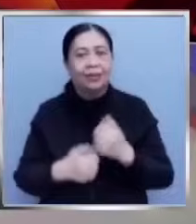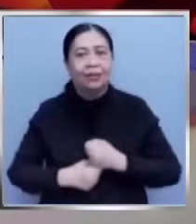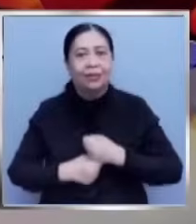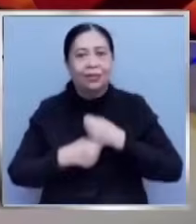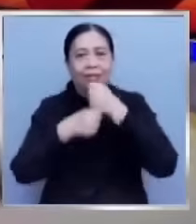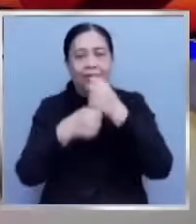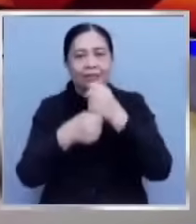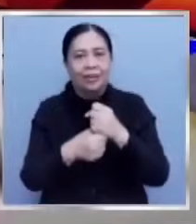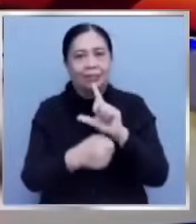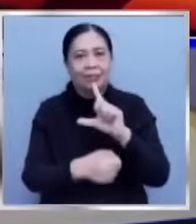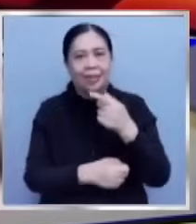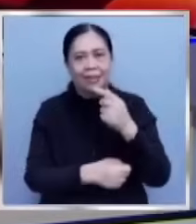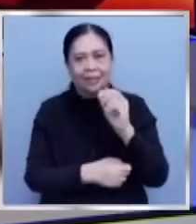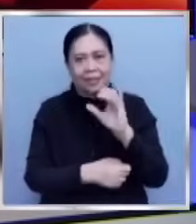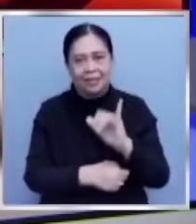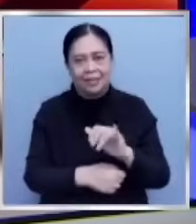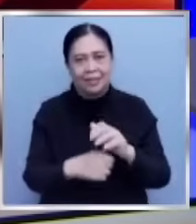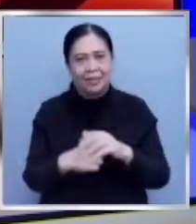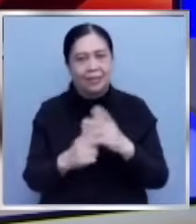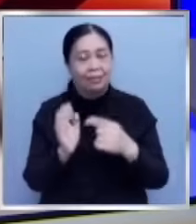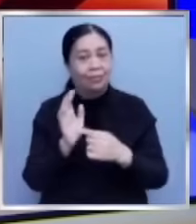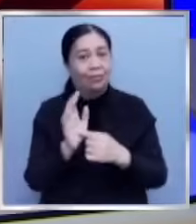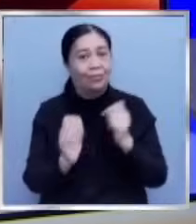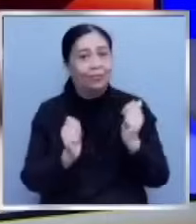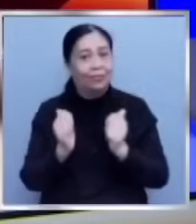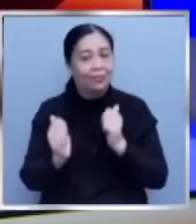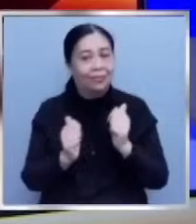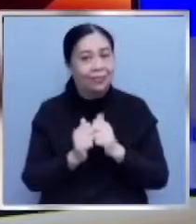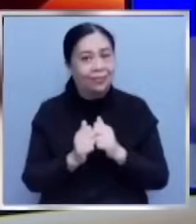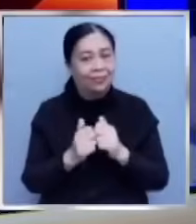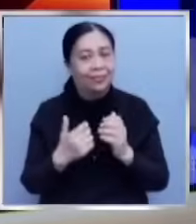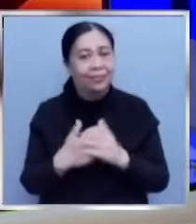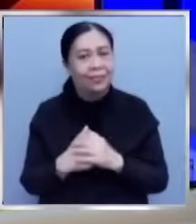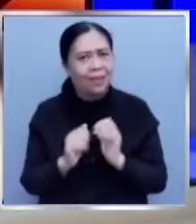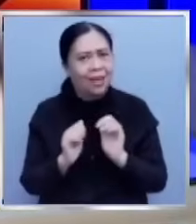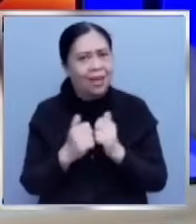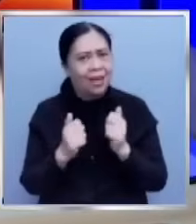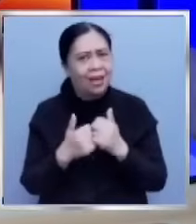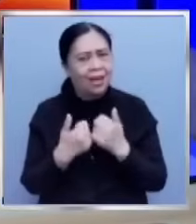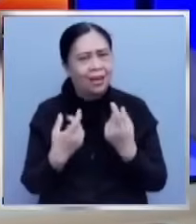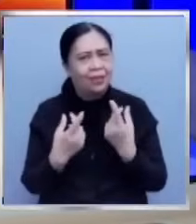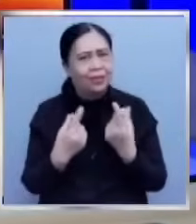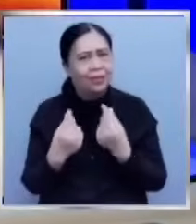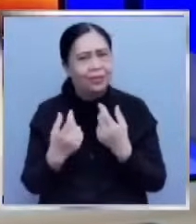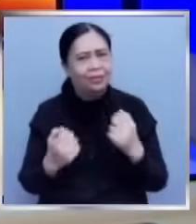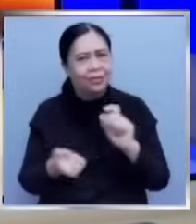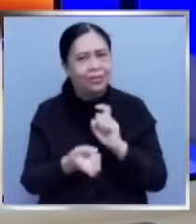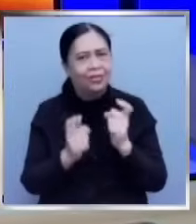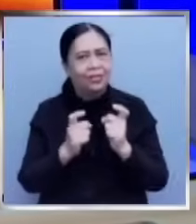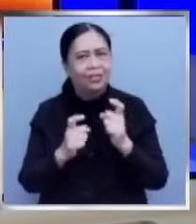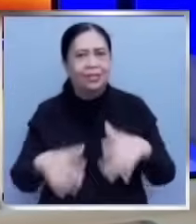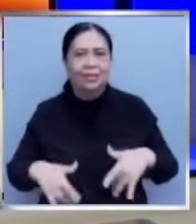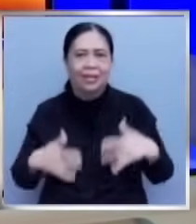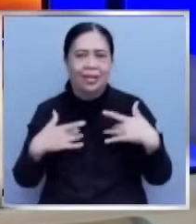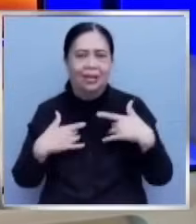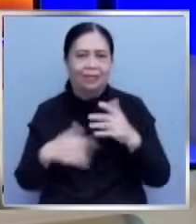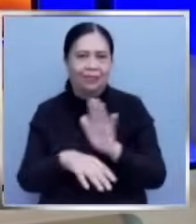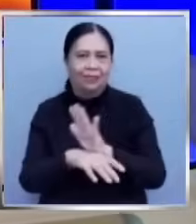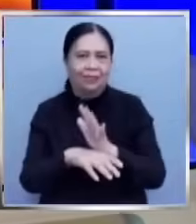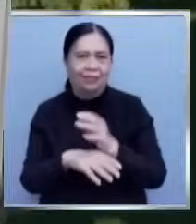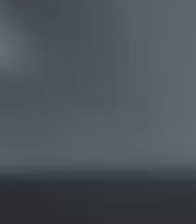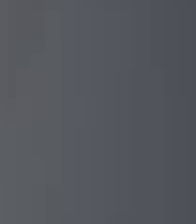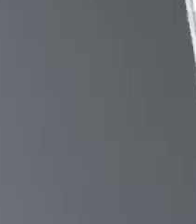Legacy. Ang mga bida nito napareminis pa kung paano binago ng serye ang kanilang buhay. Ichichika yan ni Nelson